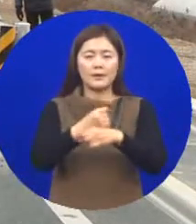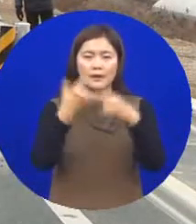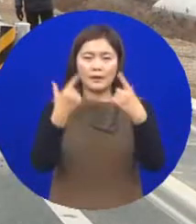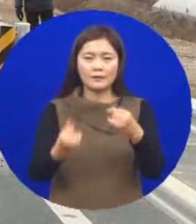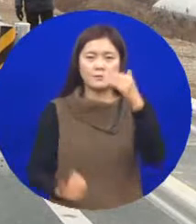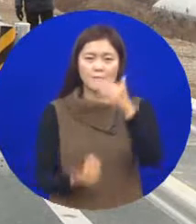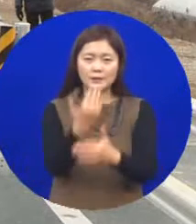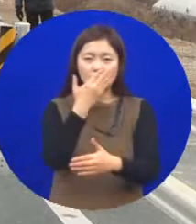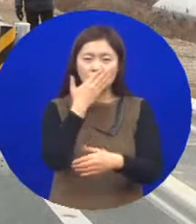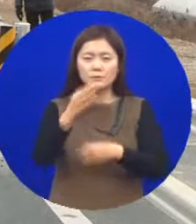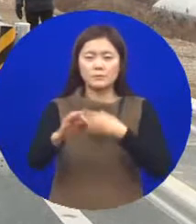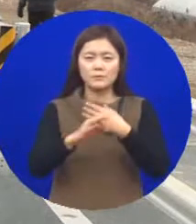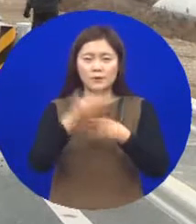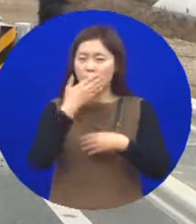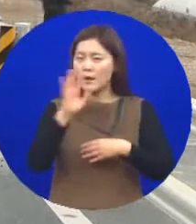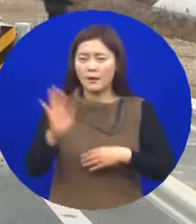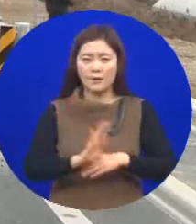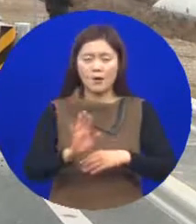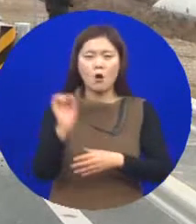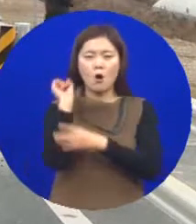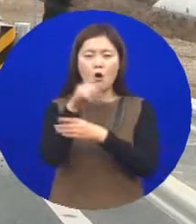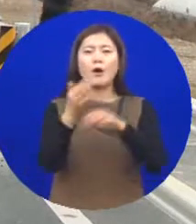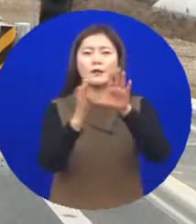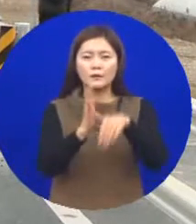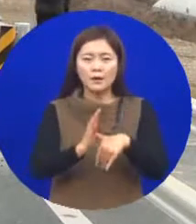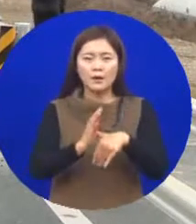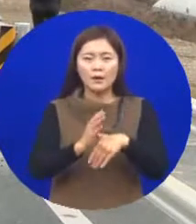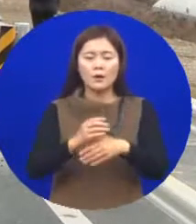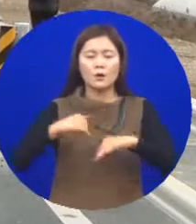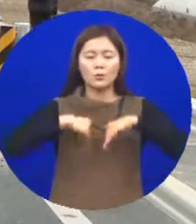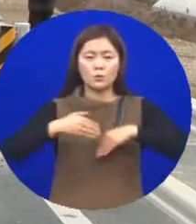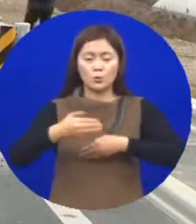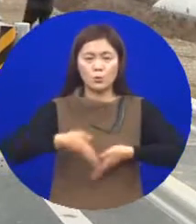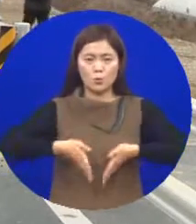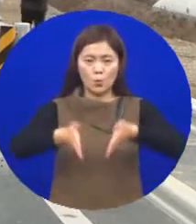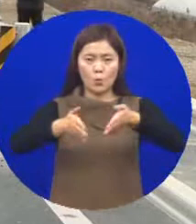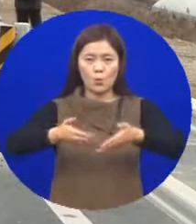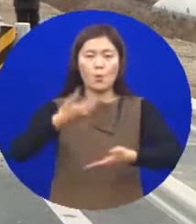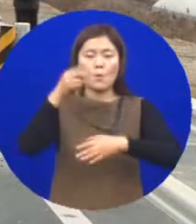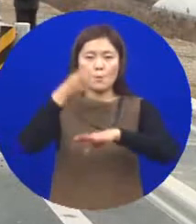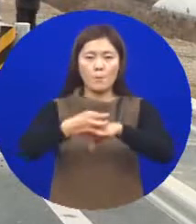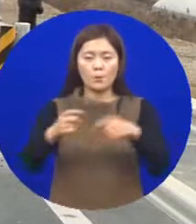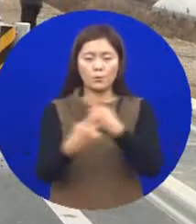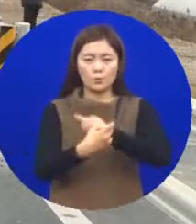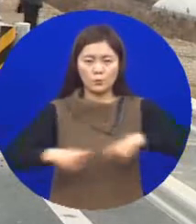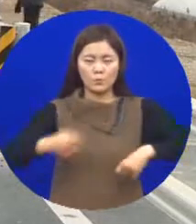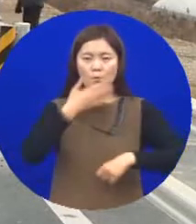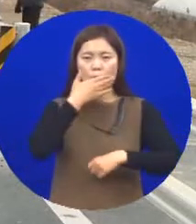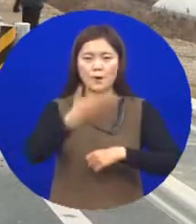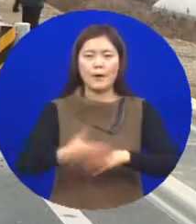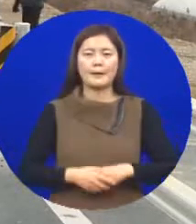민원이 재발하지 않도록 대형 건축물 허가 시 도로폭을 8m 이상 넓히도록